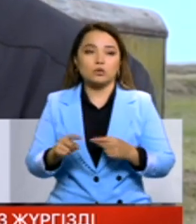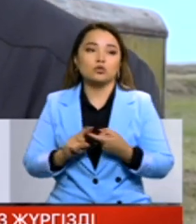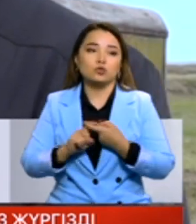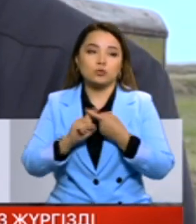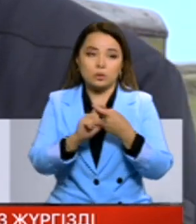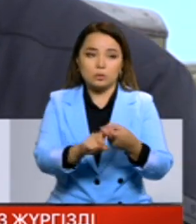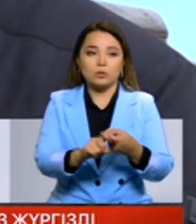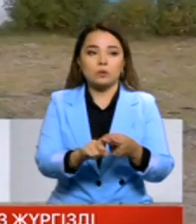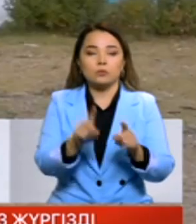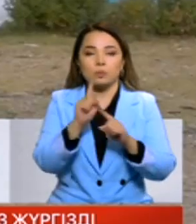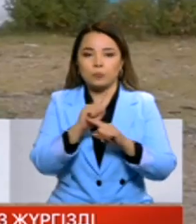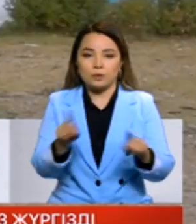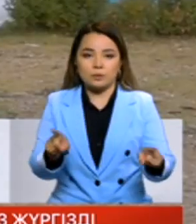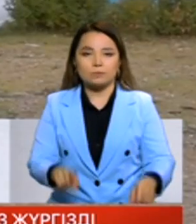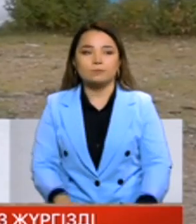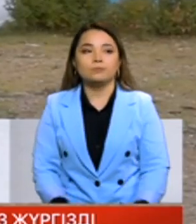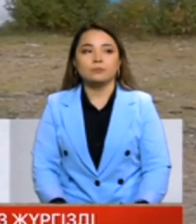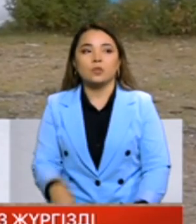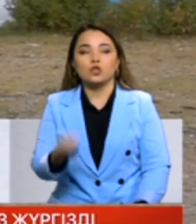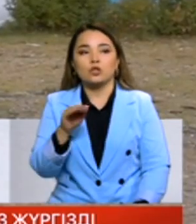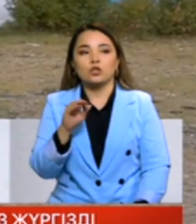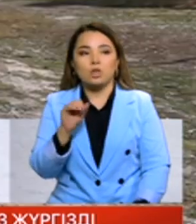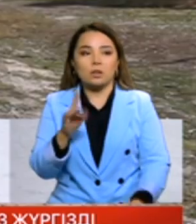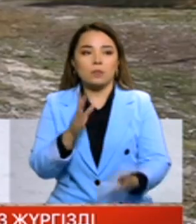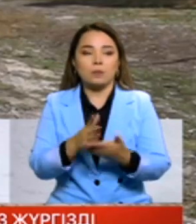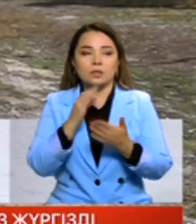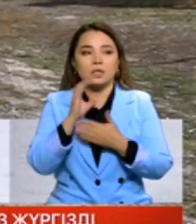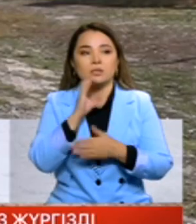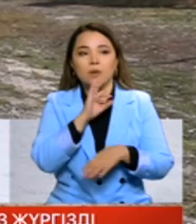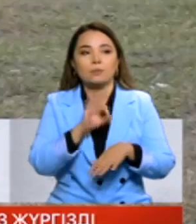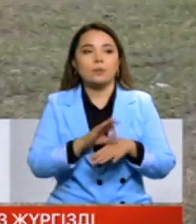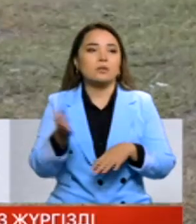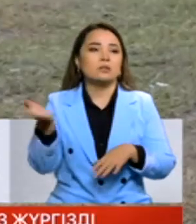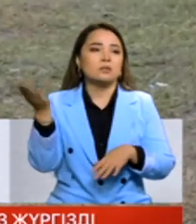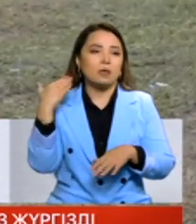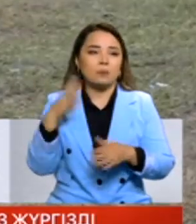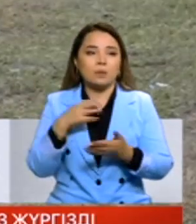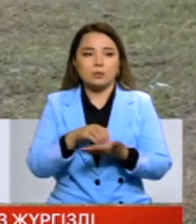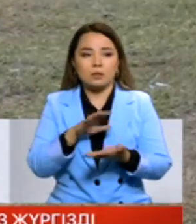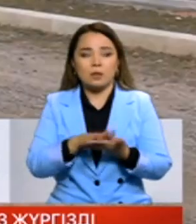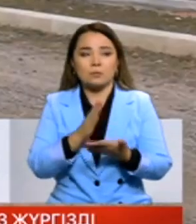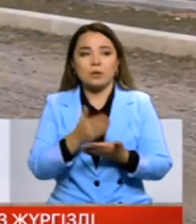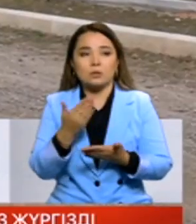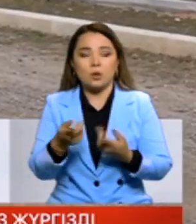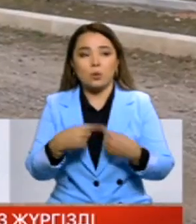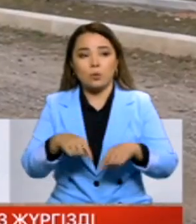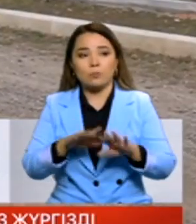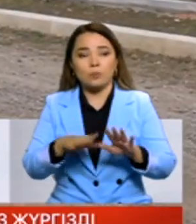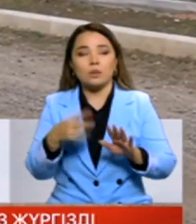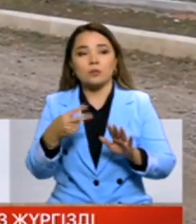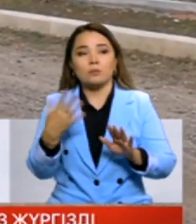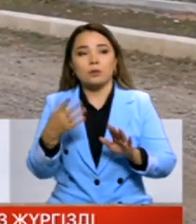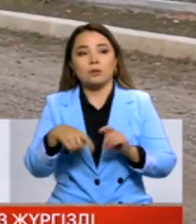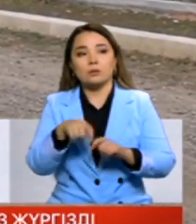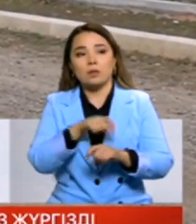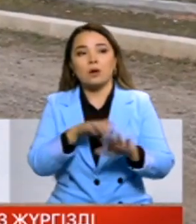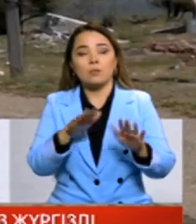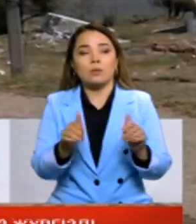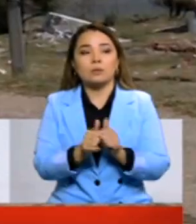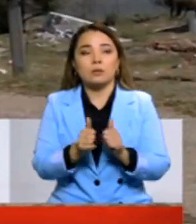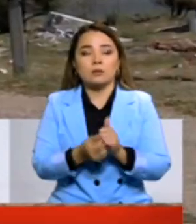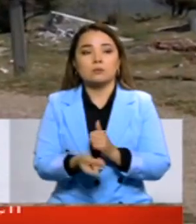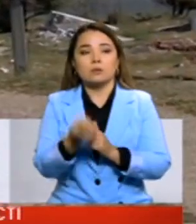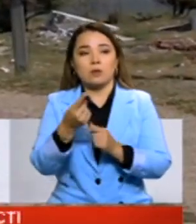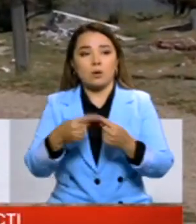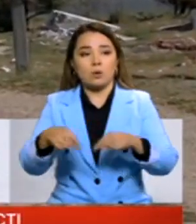ол ауру жақпайды. Жетіқара ауылында соңғы рет сібір жарасы кеңес заманда тіркеліпті, бірақ оның ошағы ауылдан 25 шақырым қашықта орналасқан.